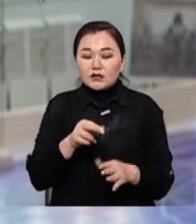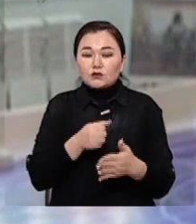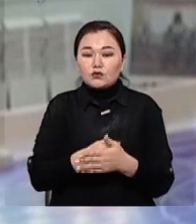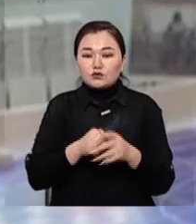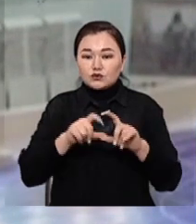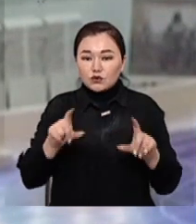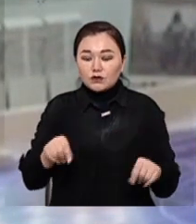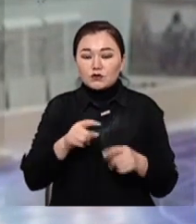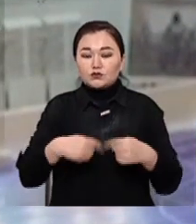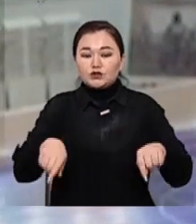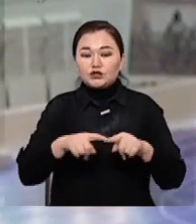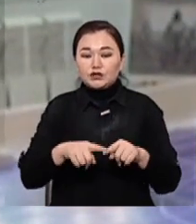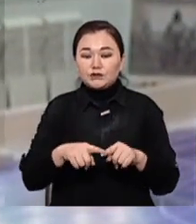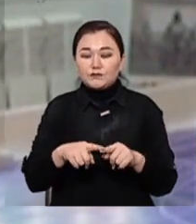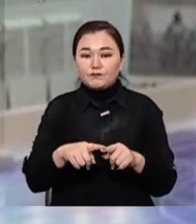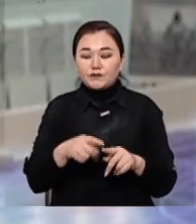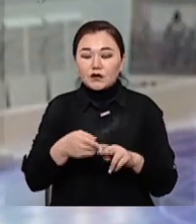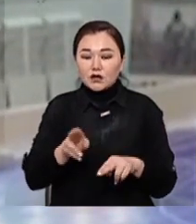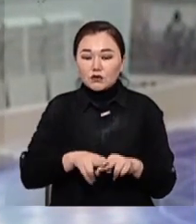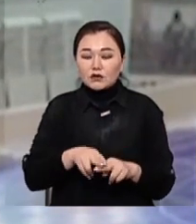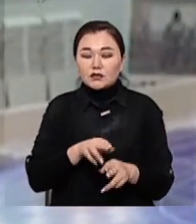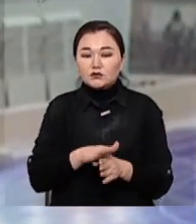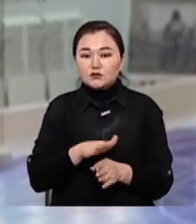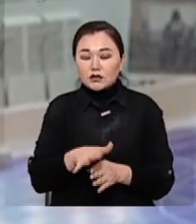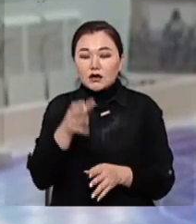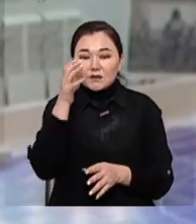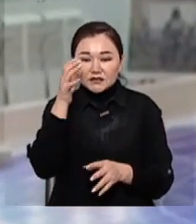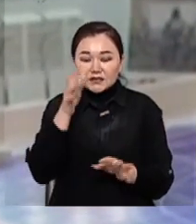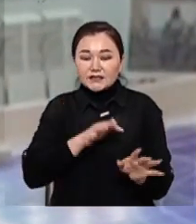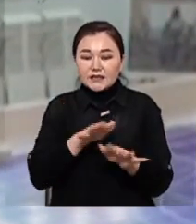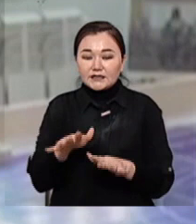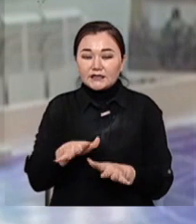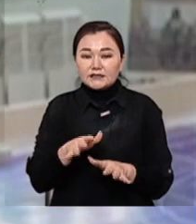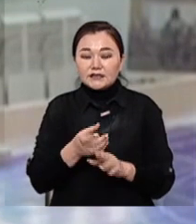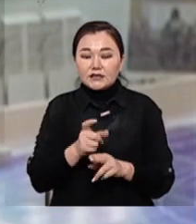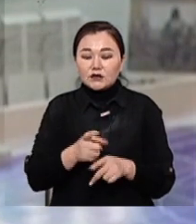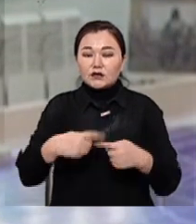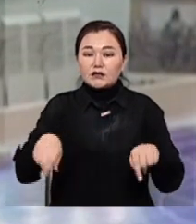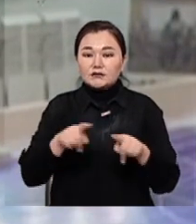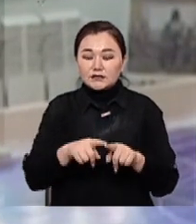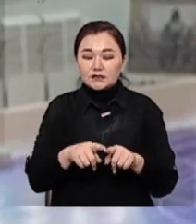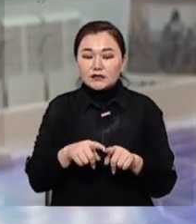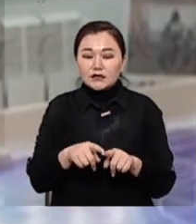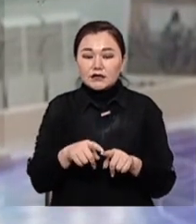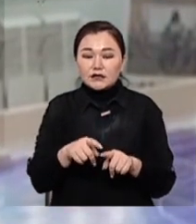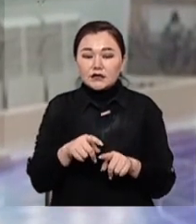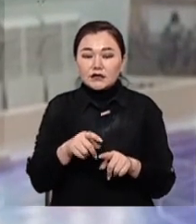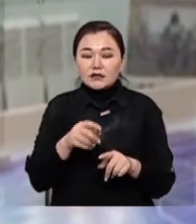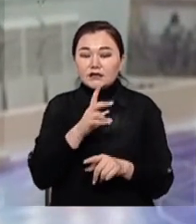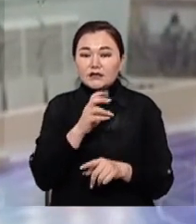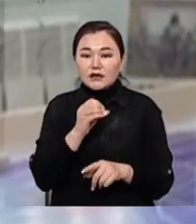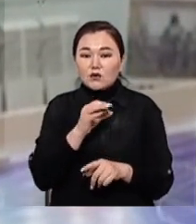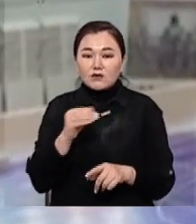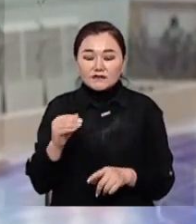дошкольным учреждением, которое осуществляет образовательную деятельность. Это учреждение, оно, значит,